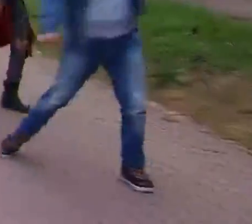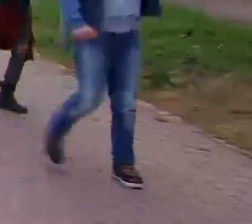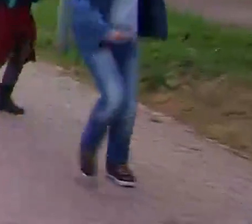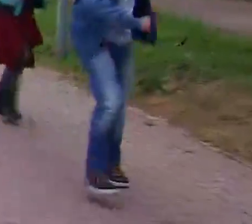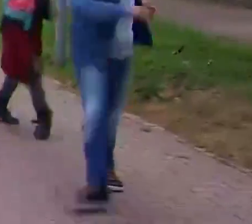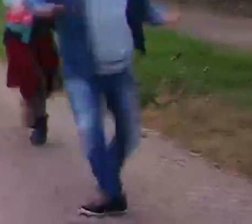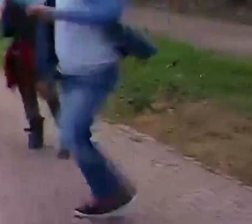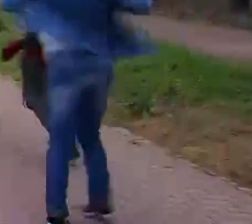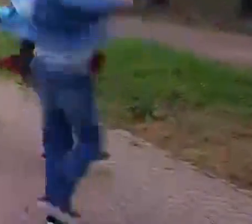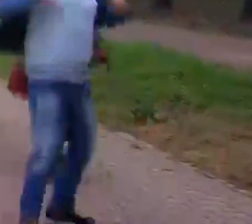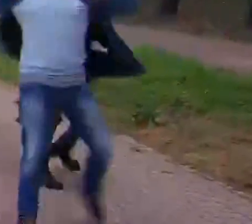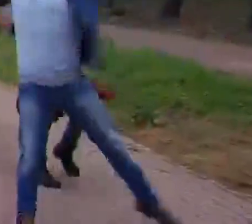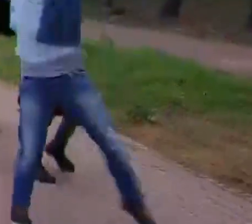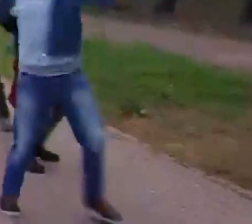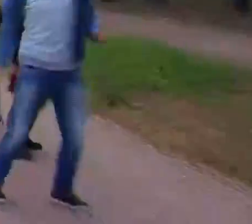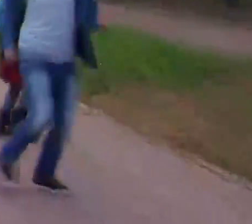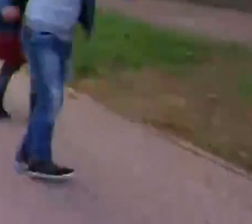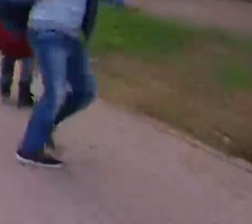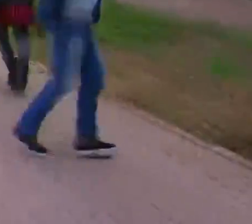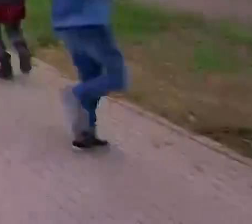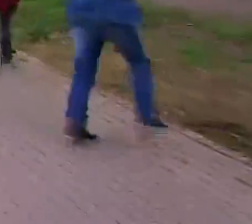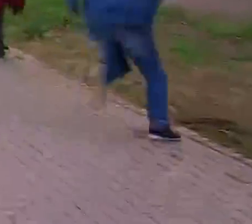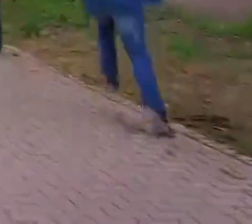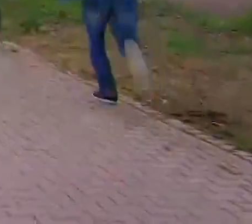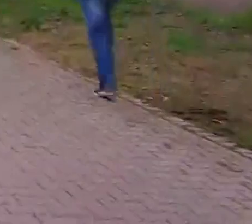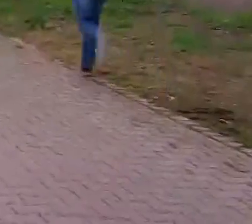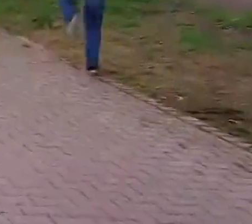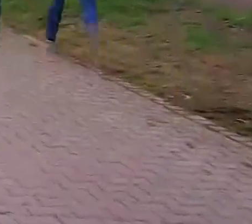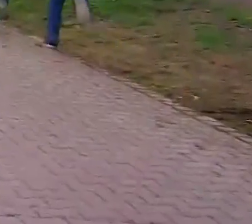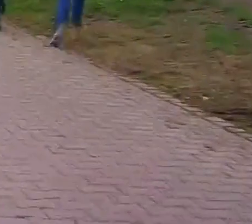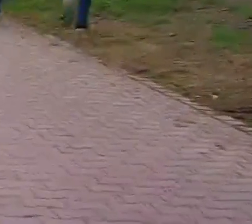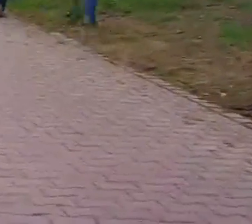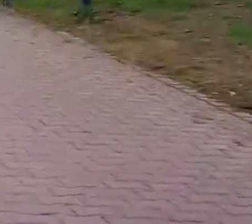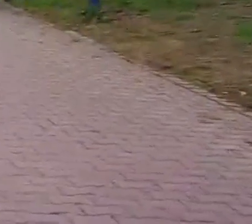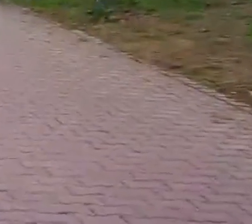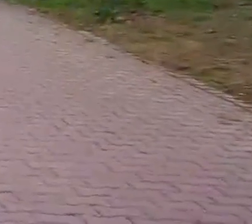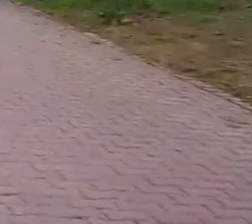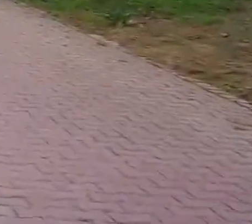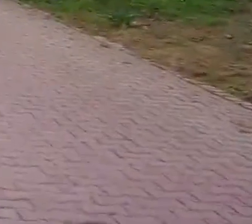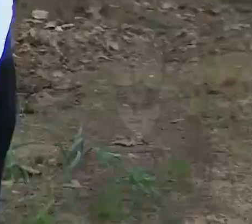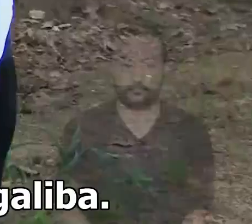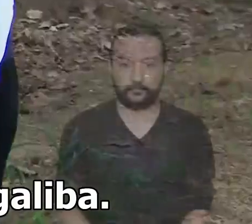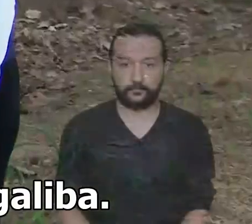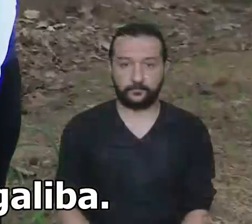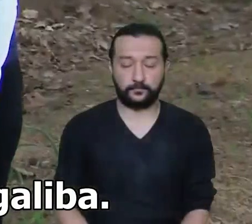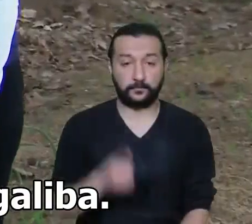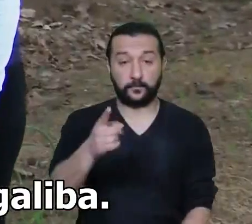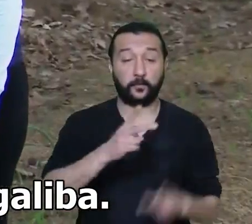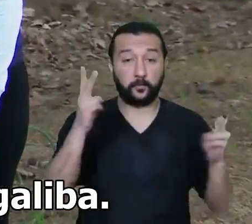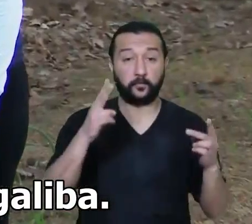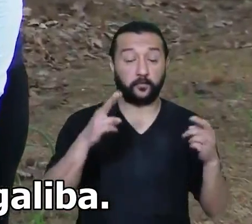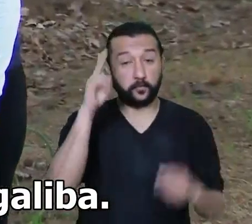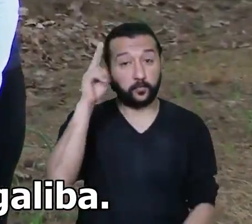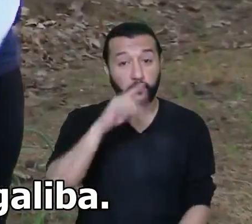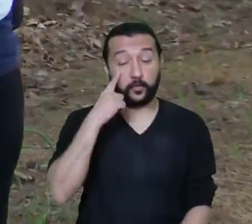Sonra öne arkaya daire çizdiler kollarıyla. Bu sırada ritmik adımlarla ilerliyorlar. Kendi çevrelerinde bir tur dönüp arkaya koştular.